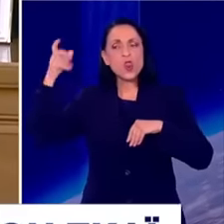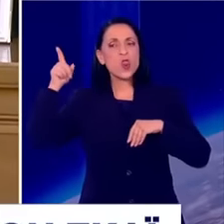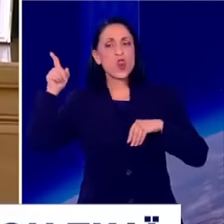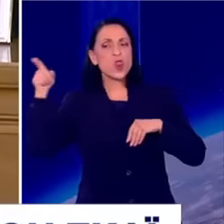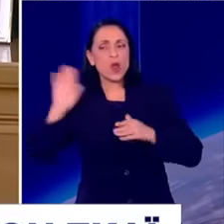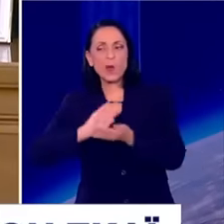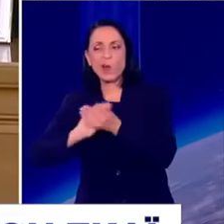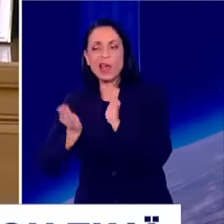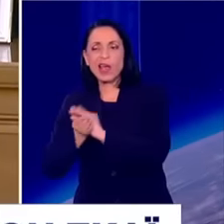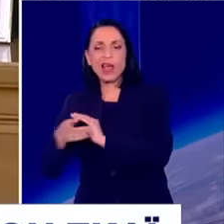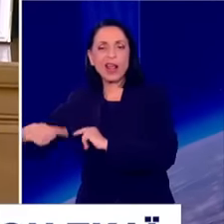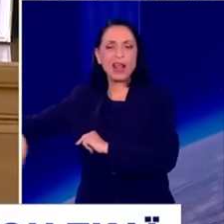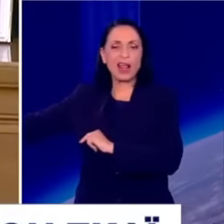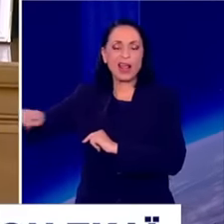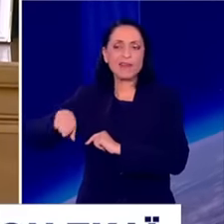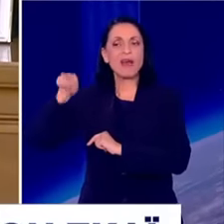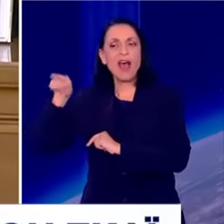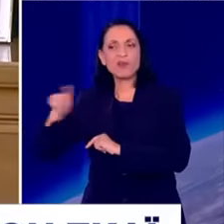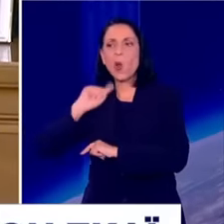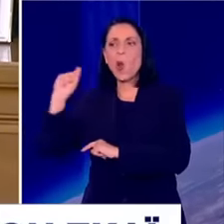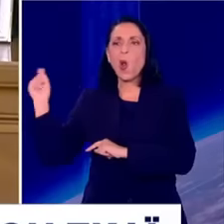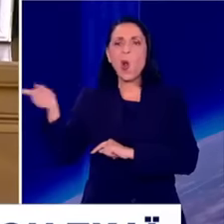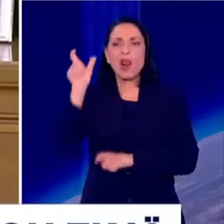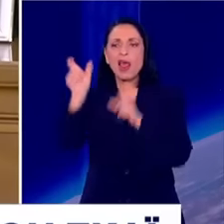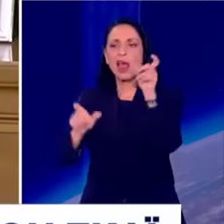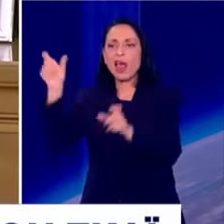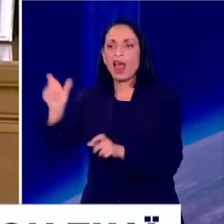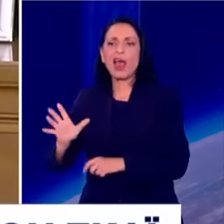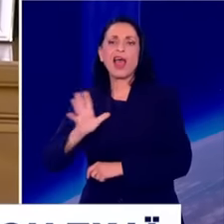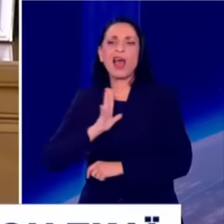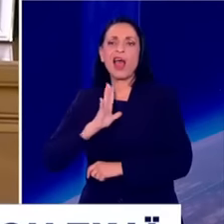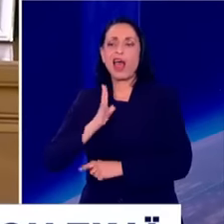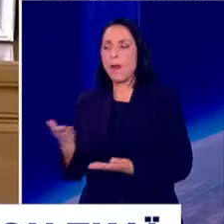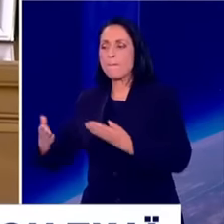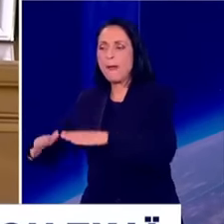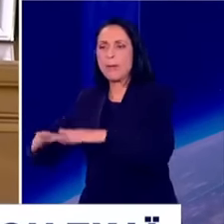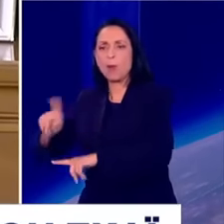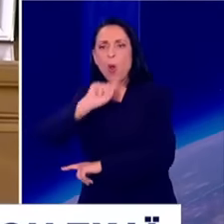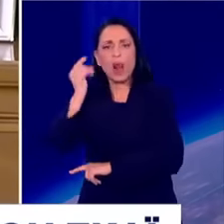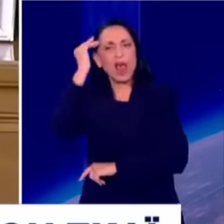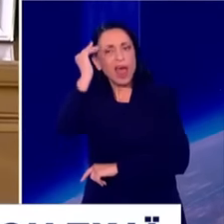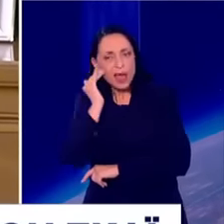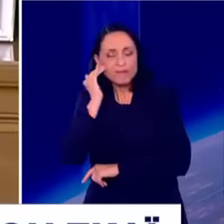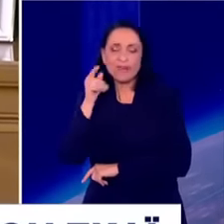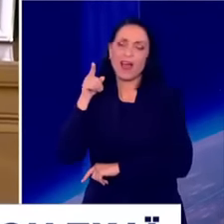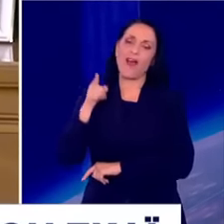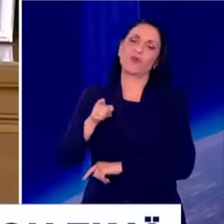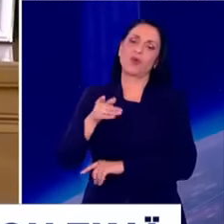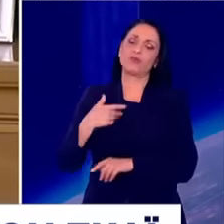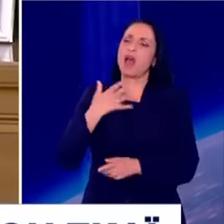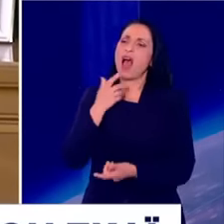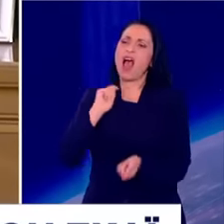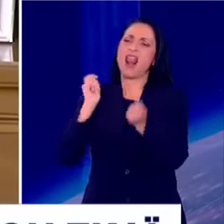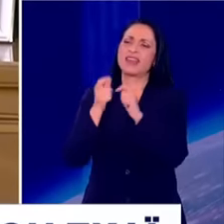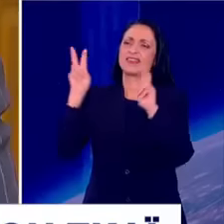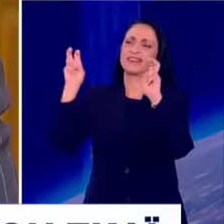δυστυχώς ρίζωσαν και έπεισαν ένα μεγάλο κομμάτι των συμπολιτών μας. Ότι έγινε μπάζωμα ή ξεμπάζωμα, γιατί βλέπετε ότι αλλάζουν οι ορολογίες κάθε τρεις και